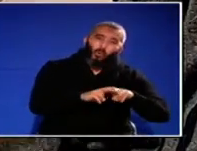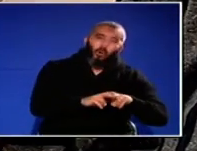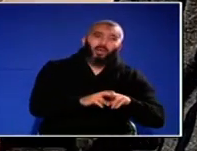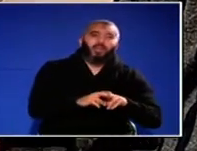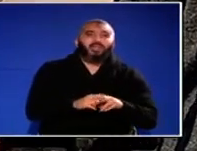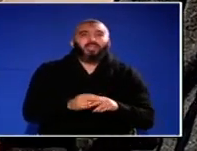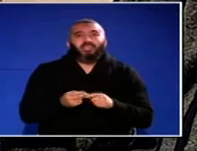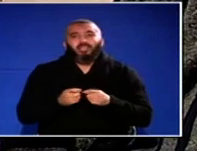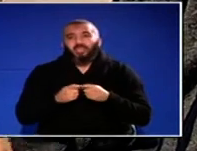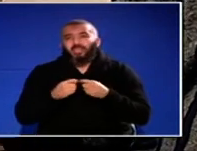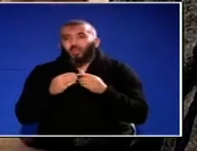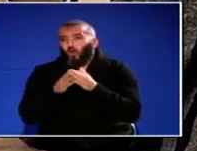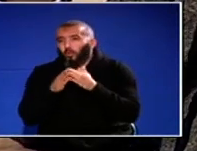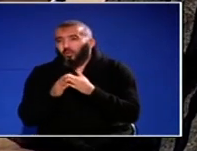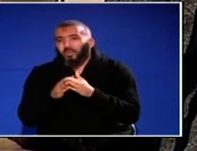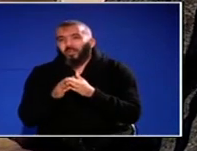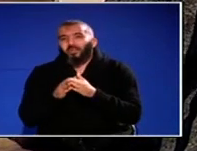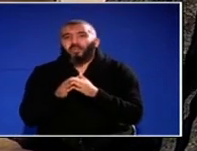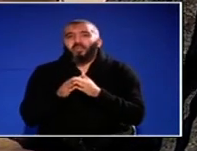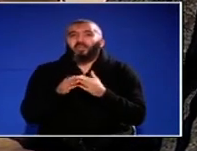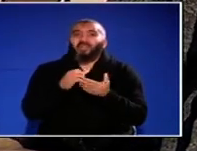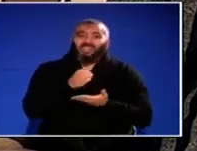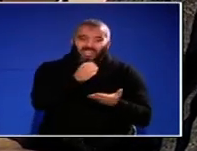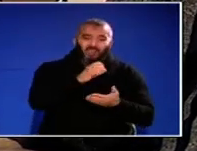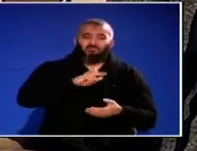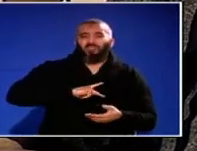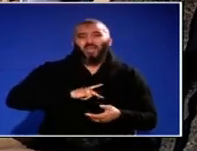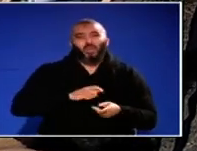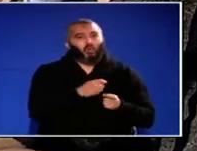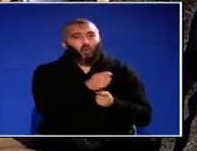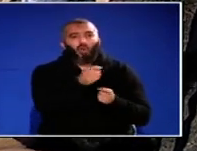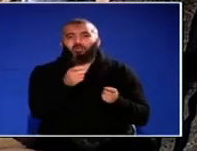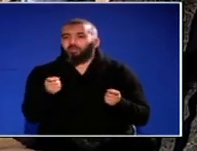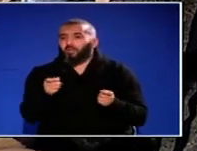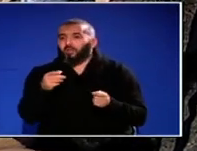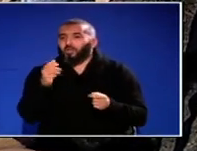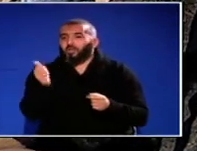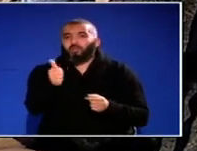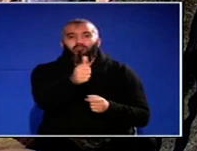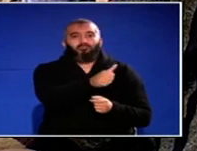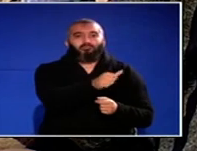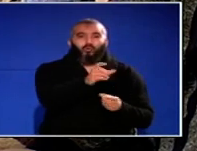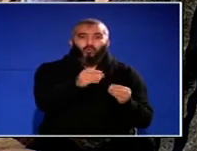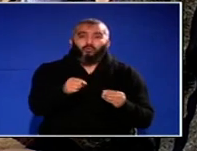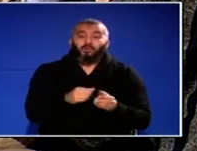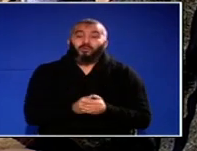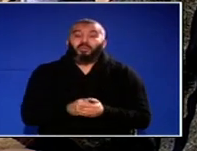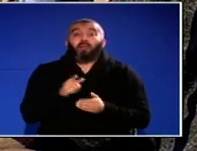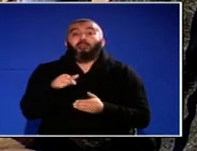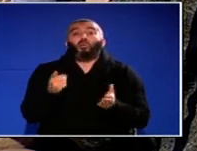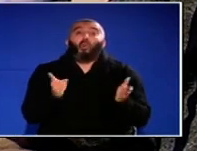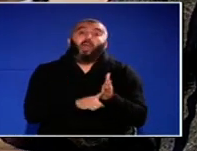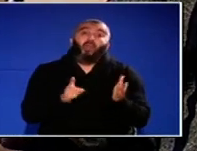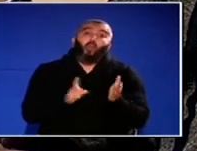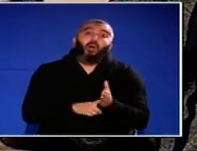معينه، لكن الآن القراءة المشكلة احنا عندنا الآن في التطبيق في القانون في الجزائر، إذا إن